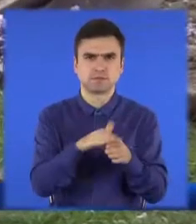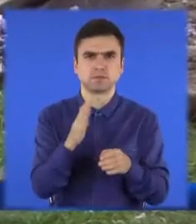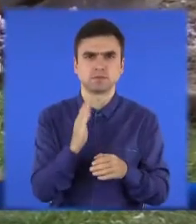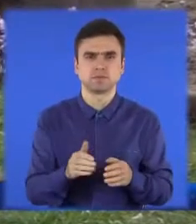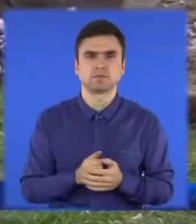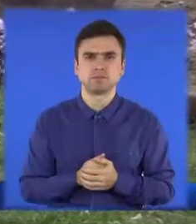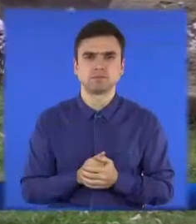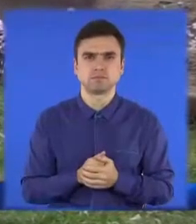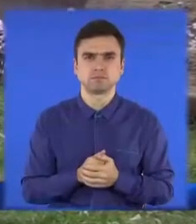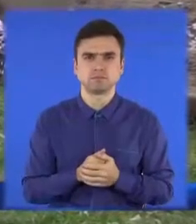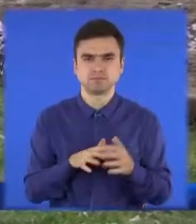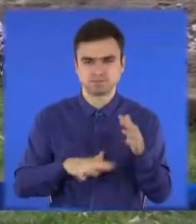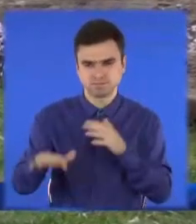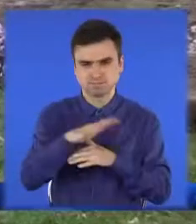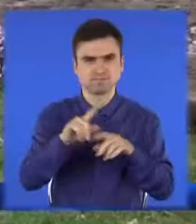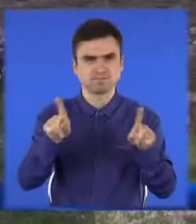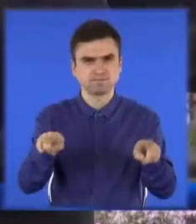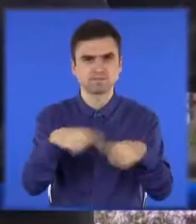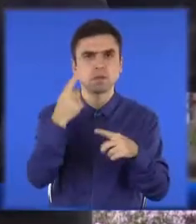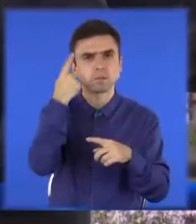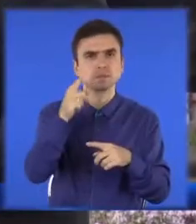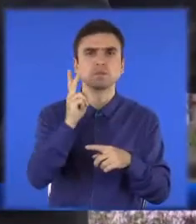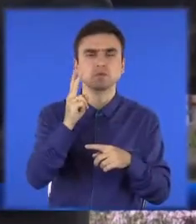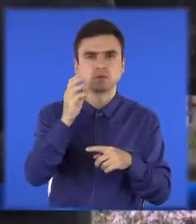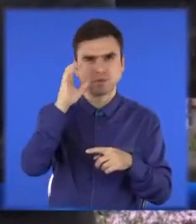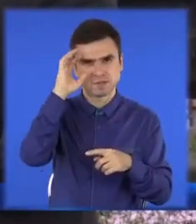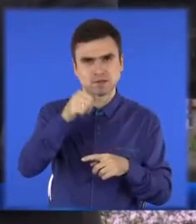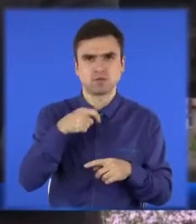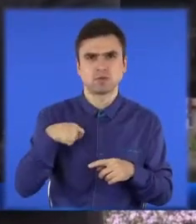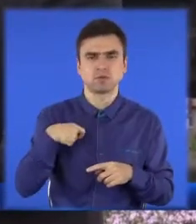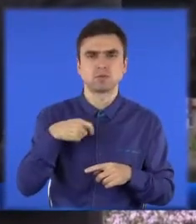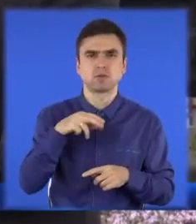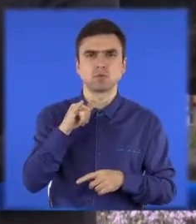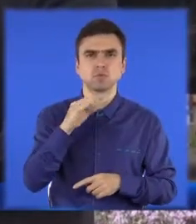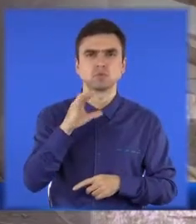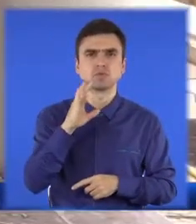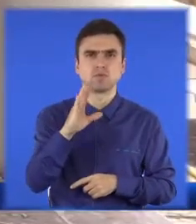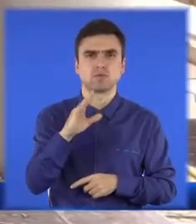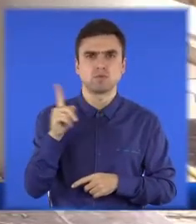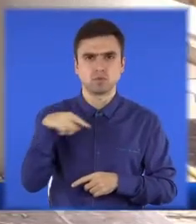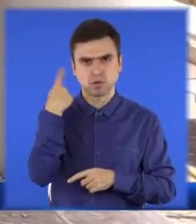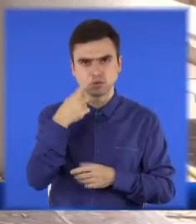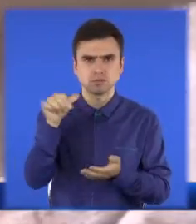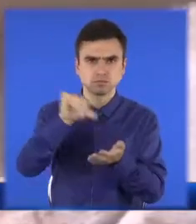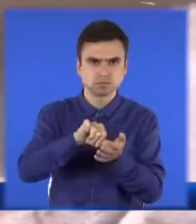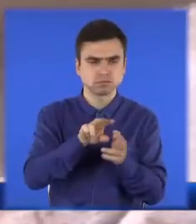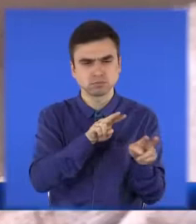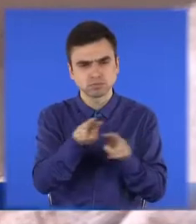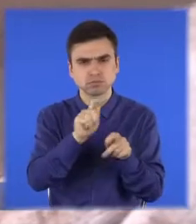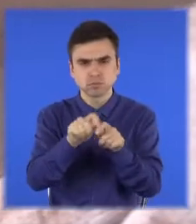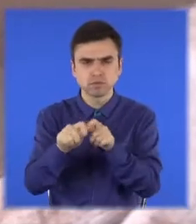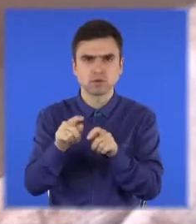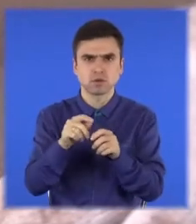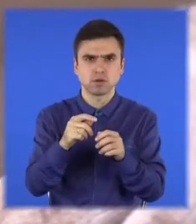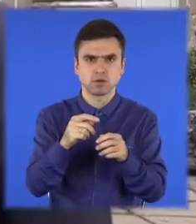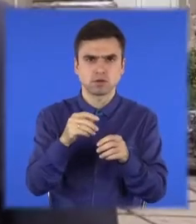Палацу культури Карачуни, криворізький нардеп Костянтин Усов, особисто контролює хід виконання ремонту на об'єкті. Роботи мають бути якісними